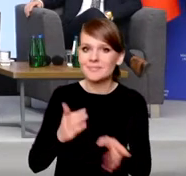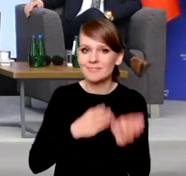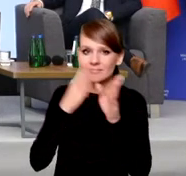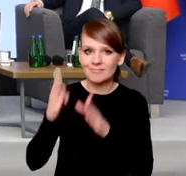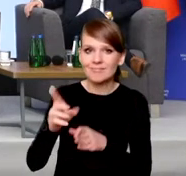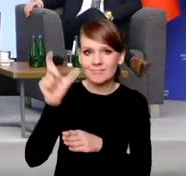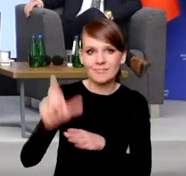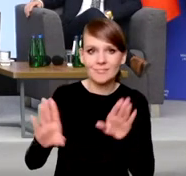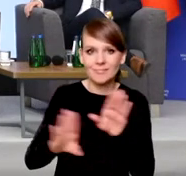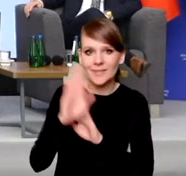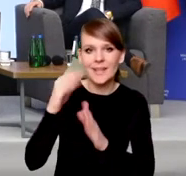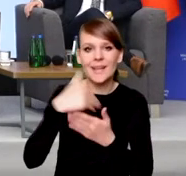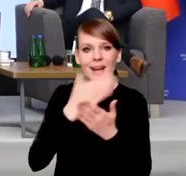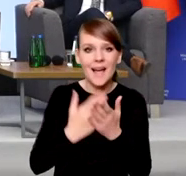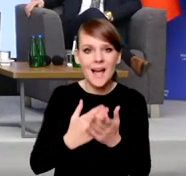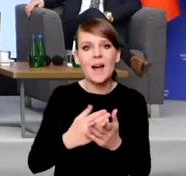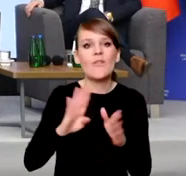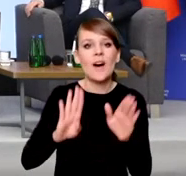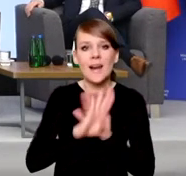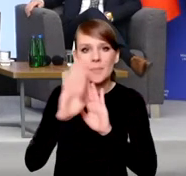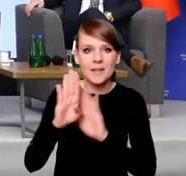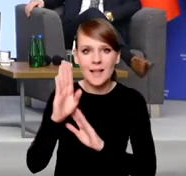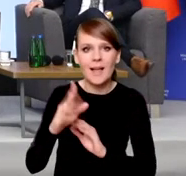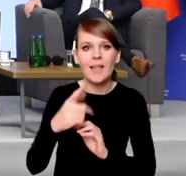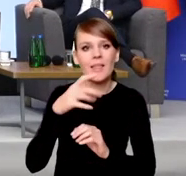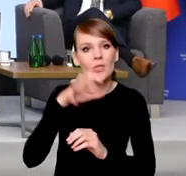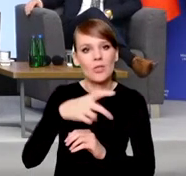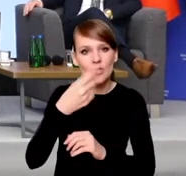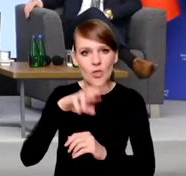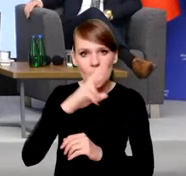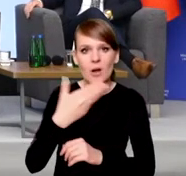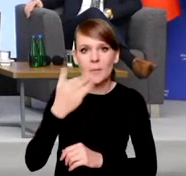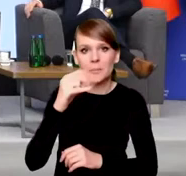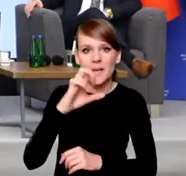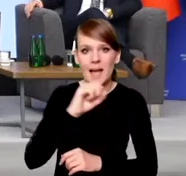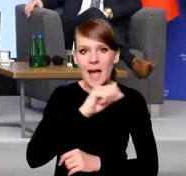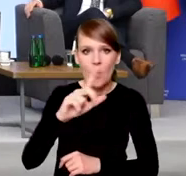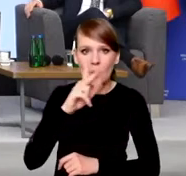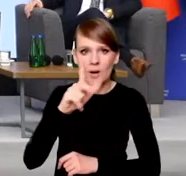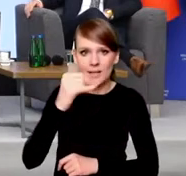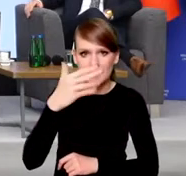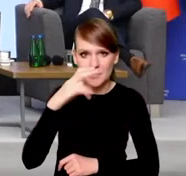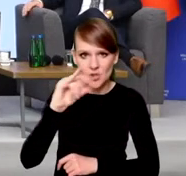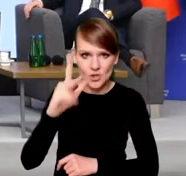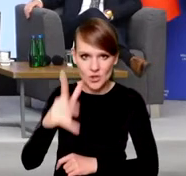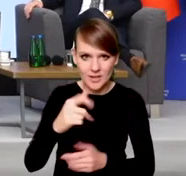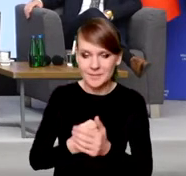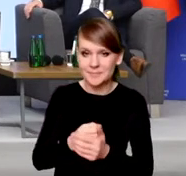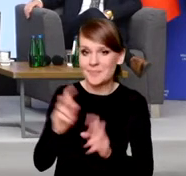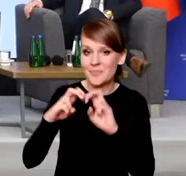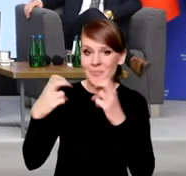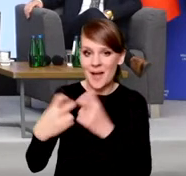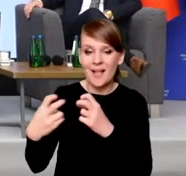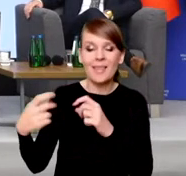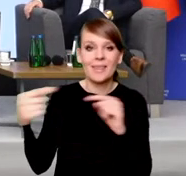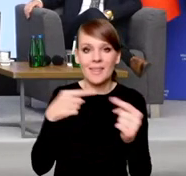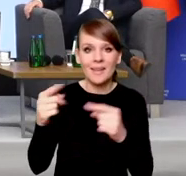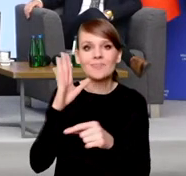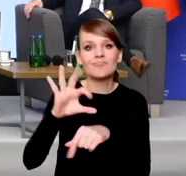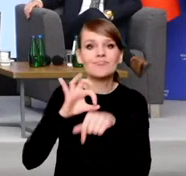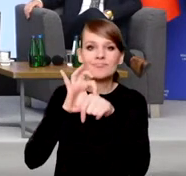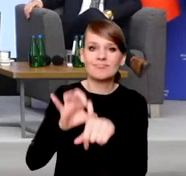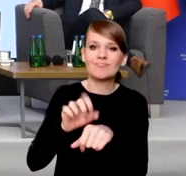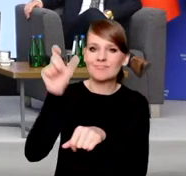krajowej reprezentacji doktorantów, pan Michał Klimczyk. Panel dyskusyjny będzie redagował znany Państwu